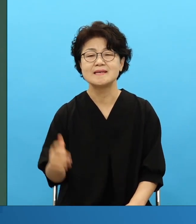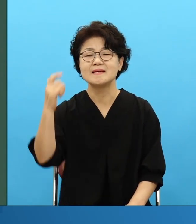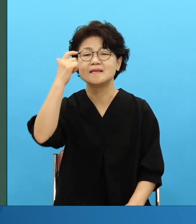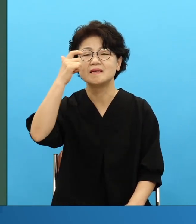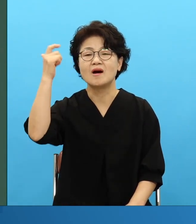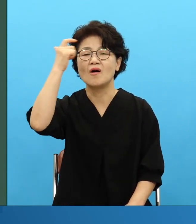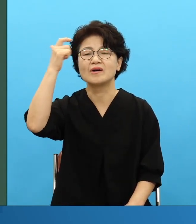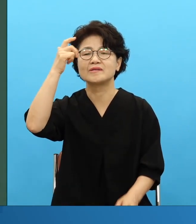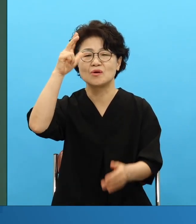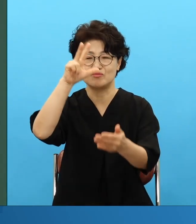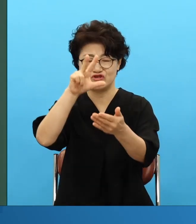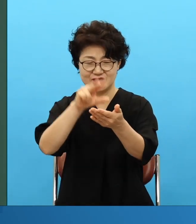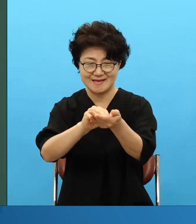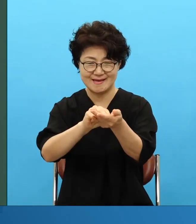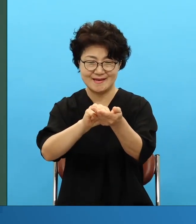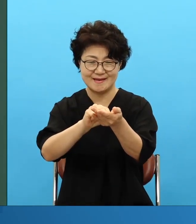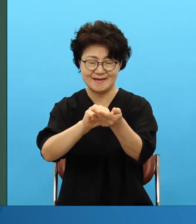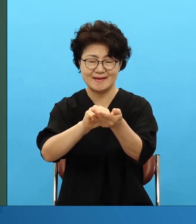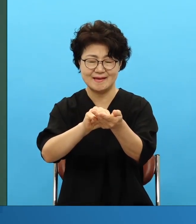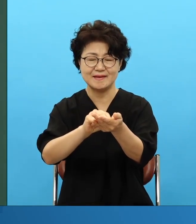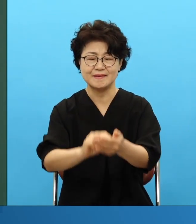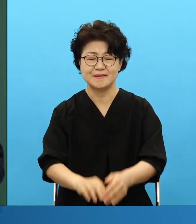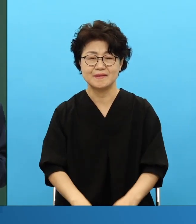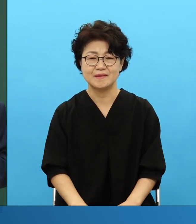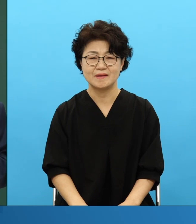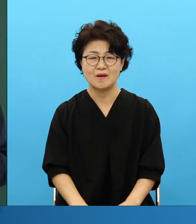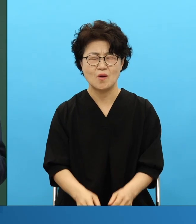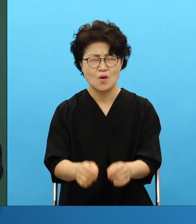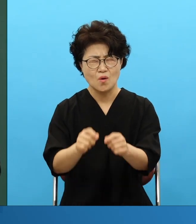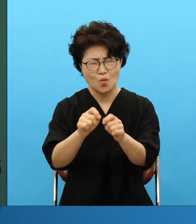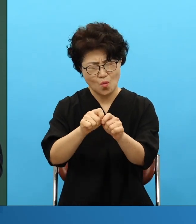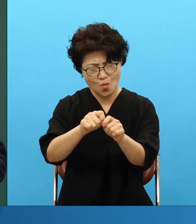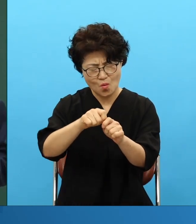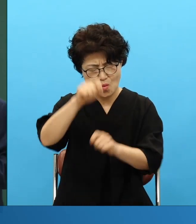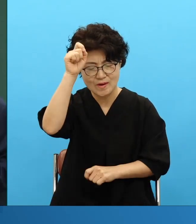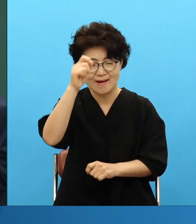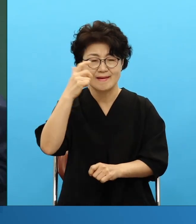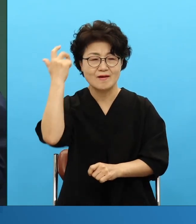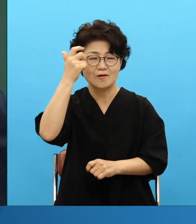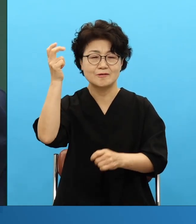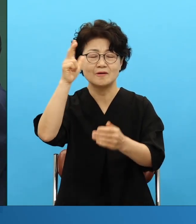is a spiritual problem. 그래서 오랫동안 영적 문제에 시달렸던 사람이죠.